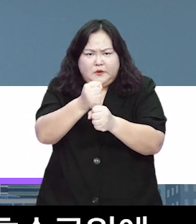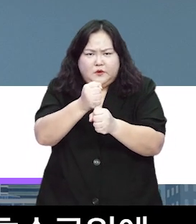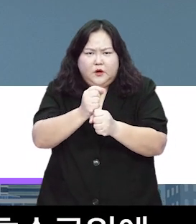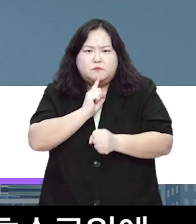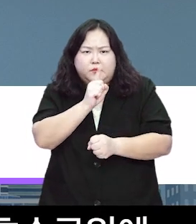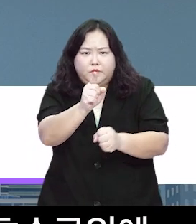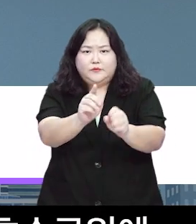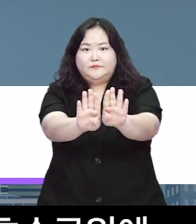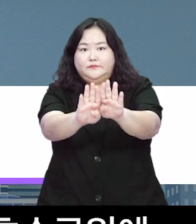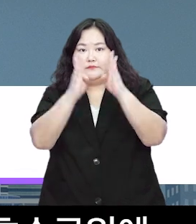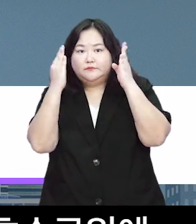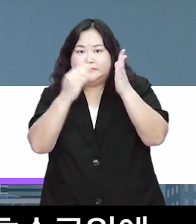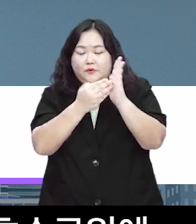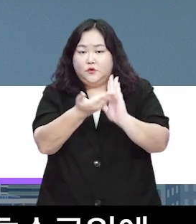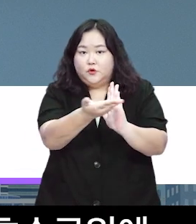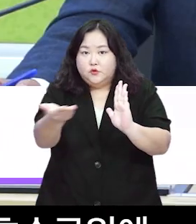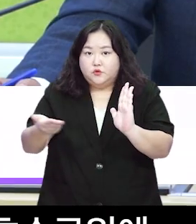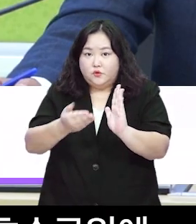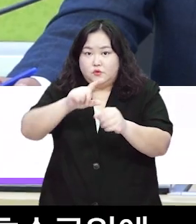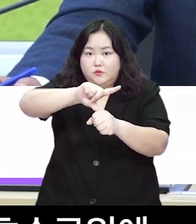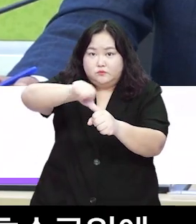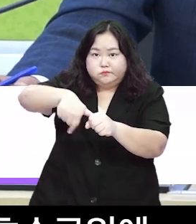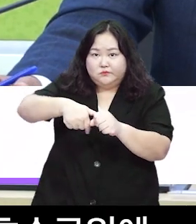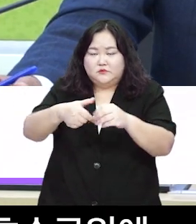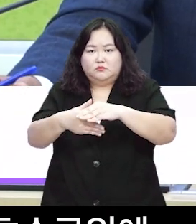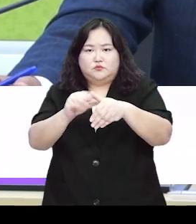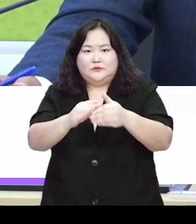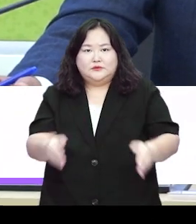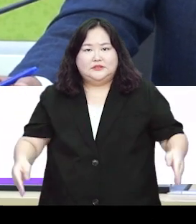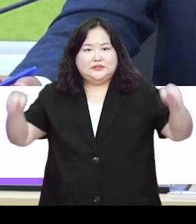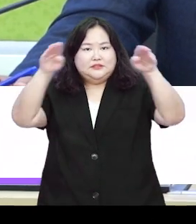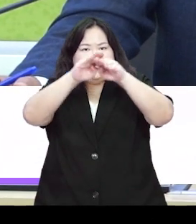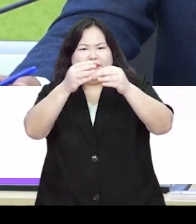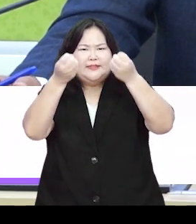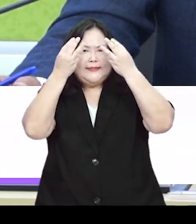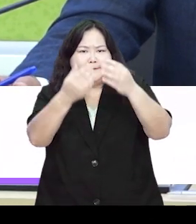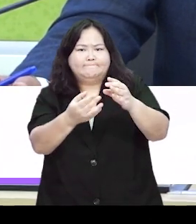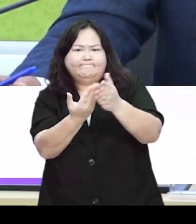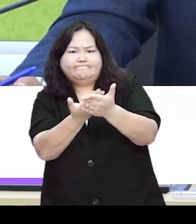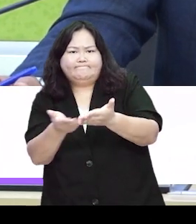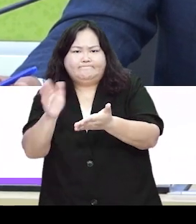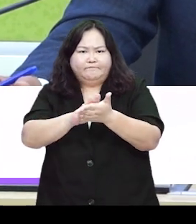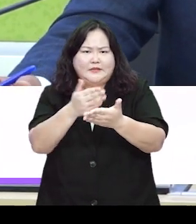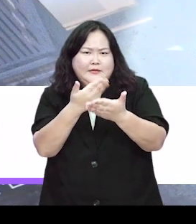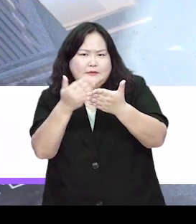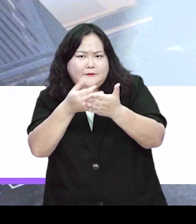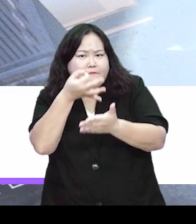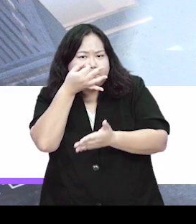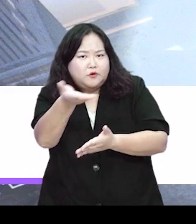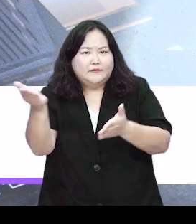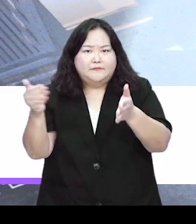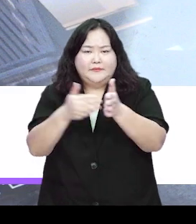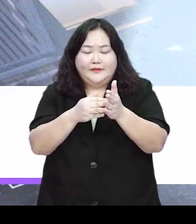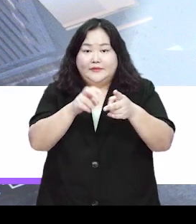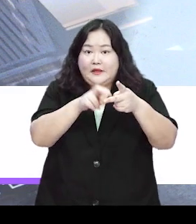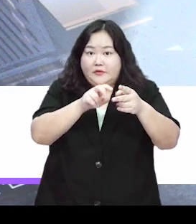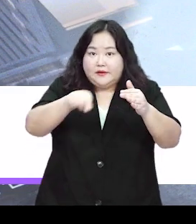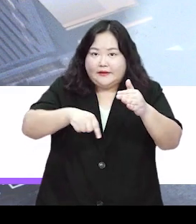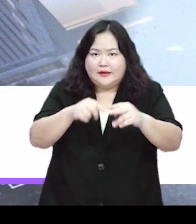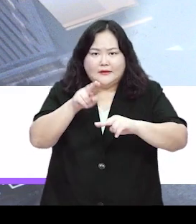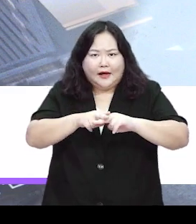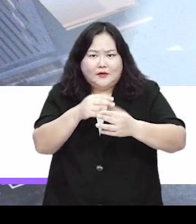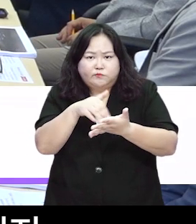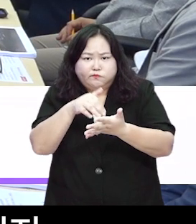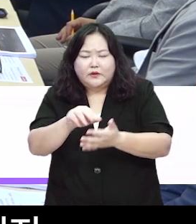건립 구상용역 최종 보고회를 열고 성성 호수공원의 복합문화 시설 성성 아트 센터를 건립하기 위한 밑그림을